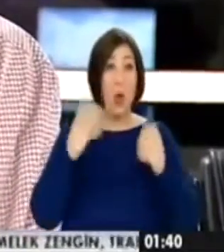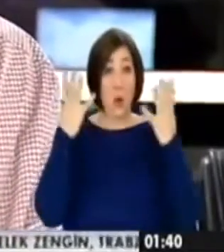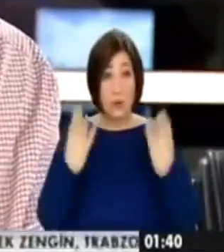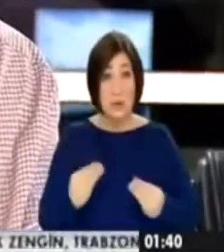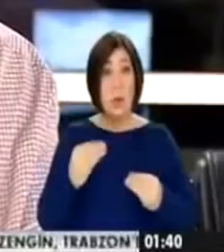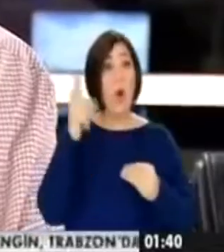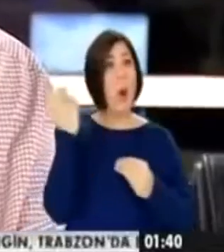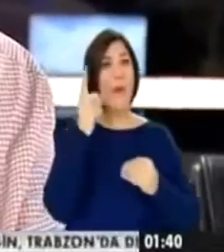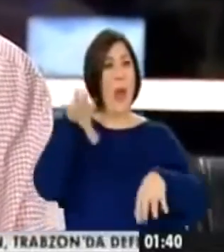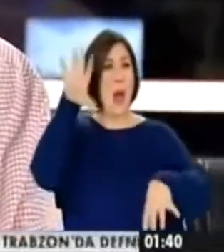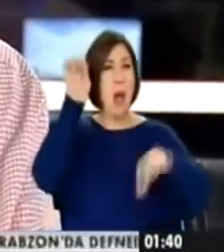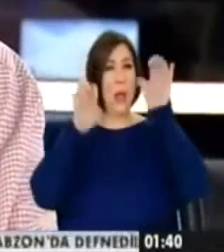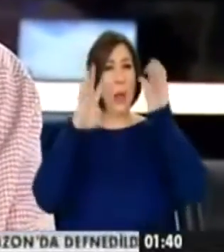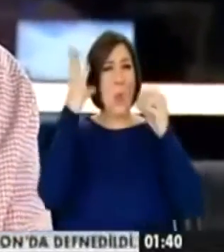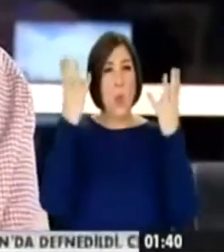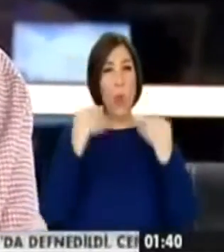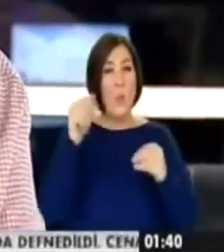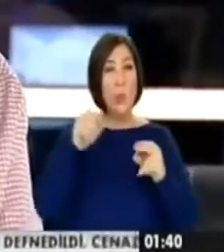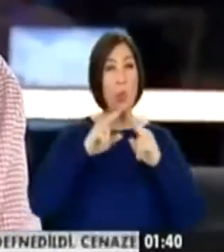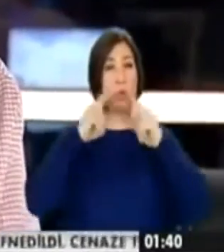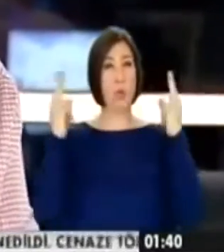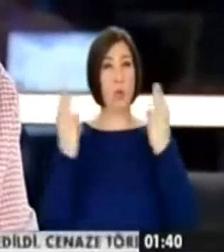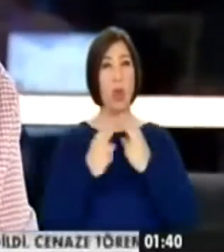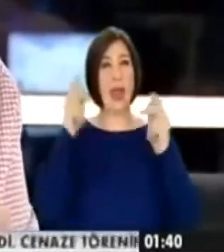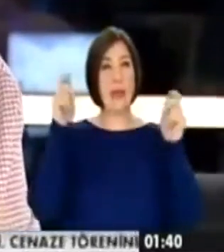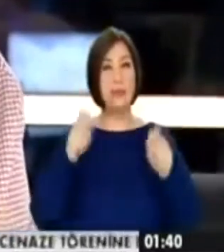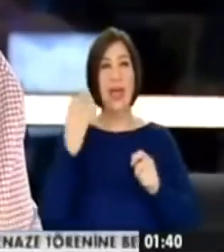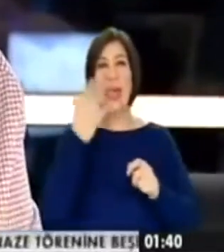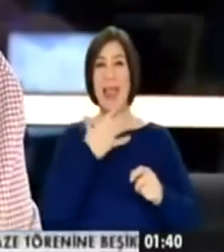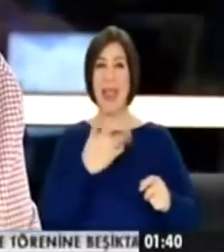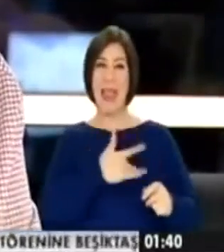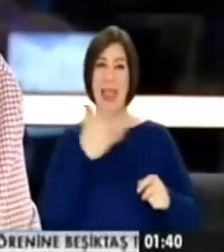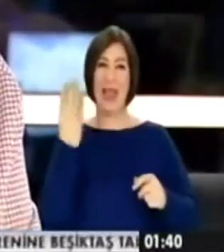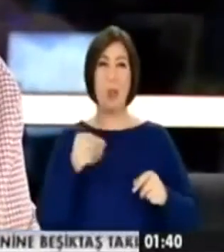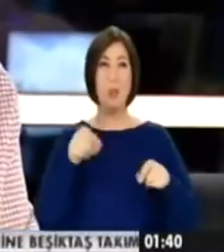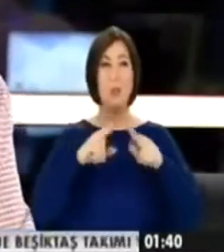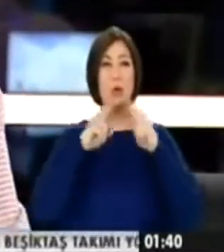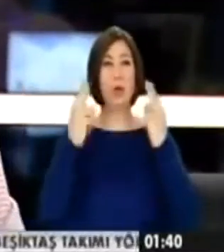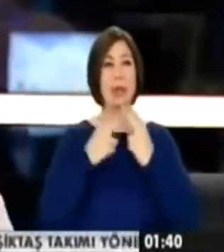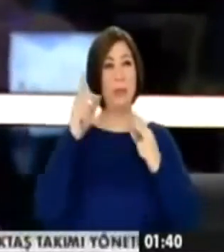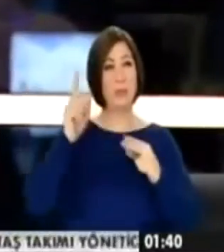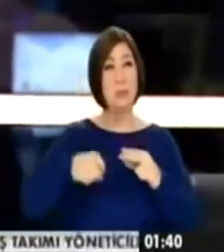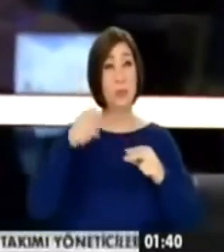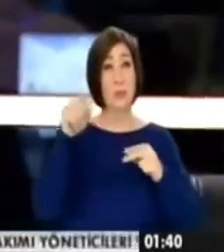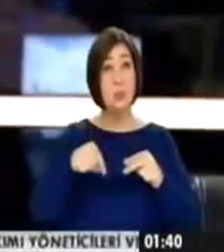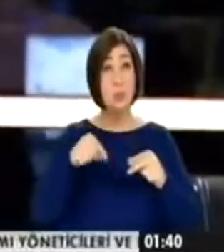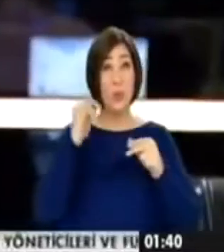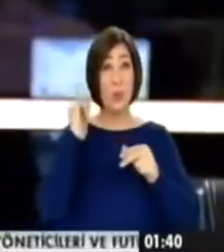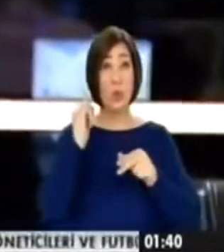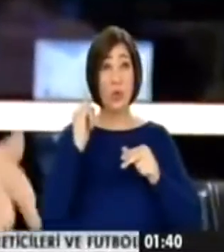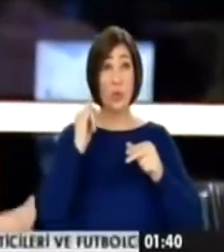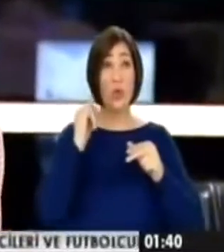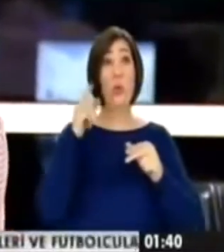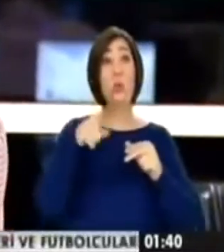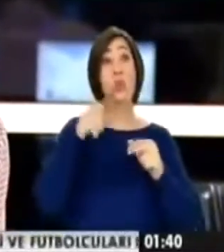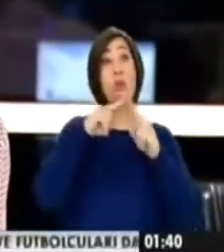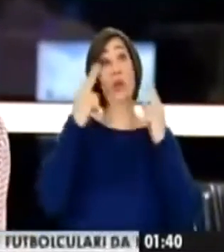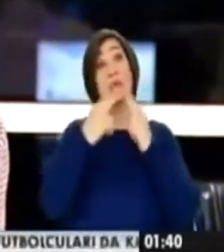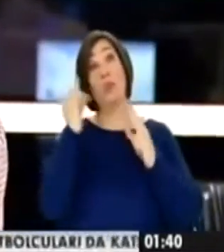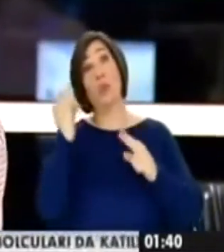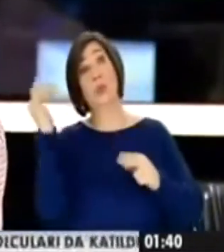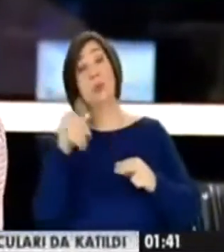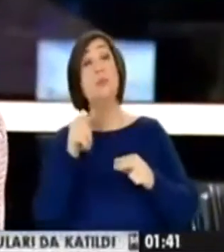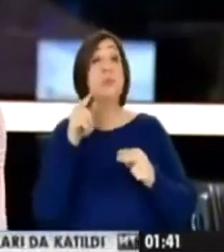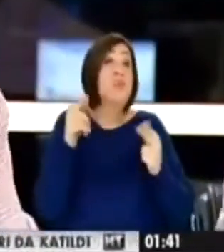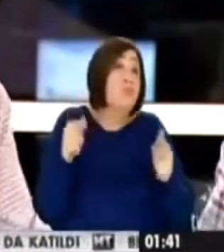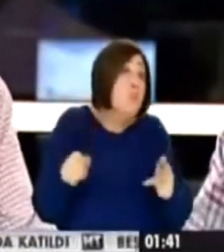öyle bir algı oluşturuyorlar ki sanki bu dünyada yapacağın iyiliğin karşısını bunda bu dünyada bulacaksın. Bu dünyadaki kötünün başına bu dünyada kötülük gelecek. Bu da mümkün.